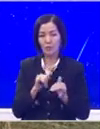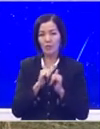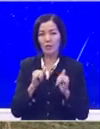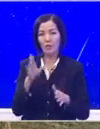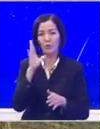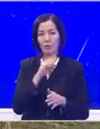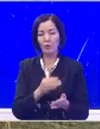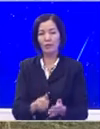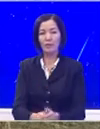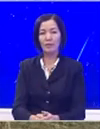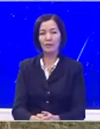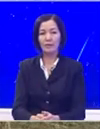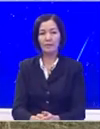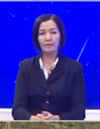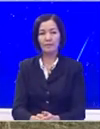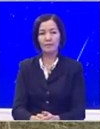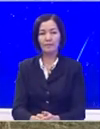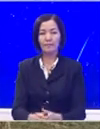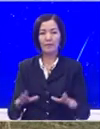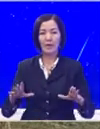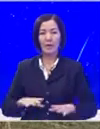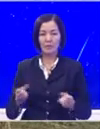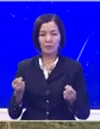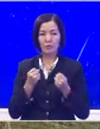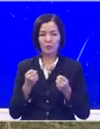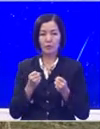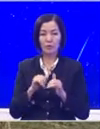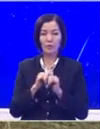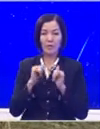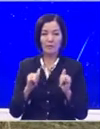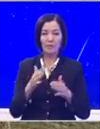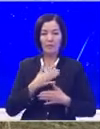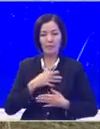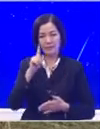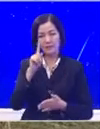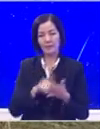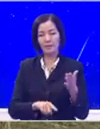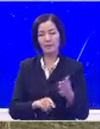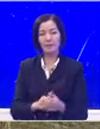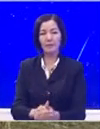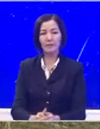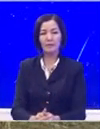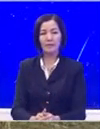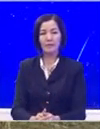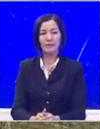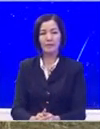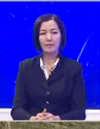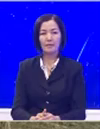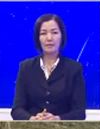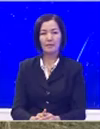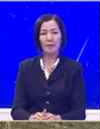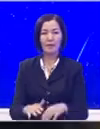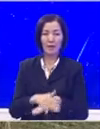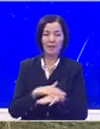мінекей ауданымызда ат спортының алға дамитынына біз сенімді болып тұрмыз. Бүгінгі бәйгені көріп ел жұрт